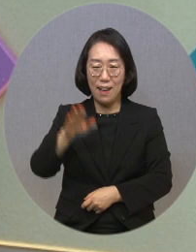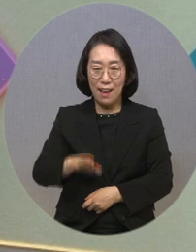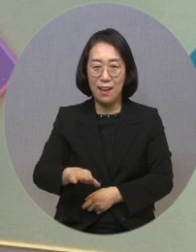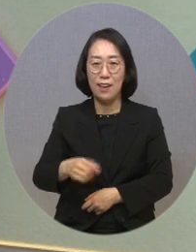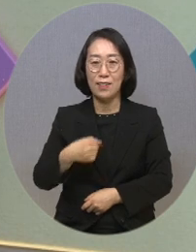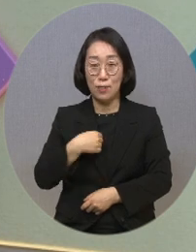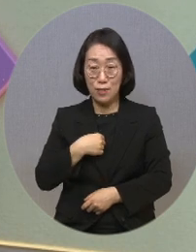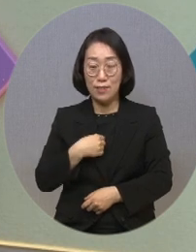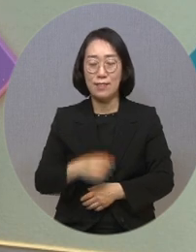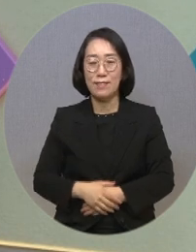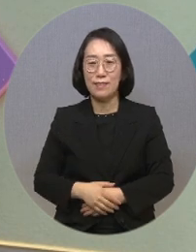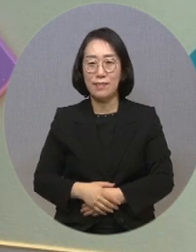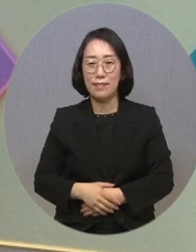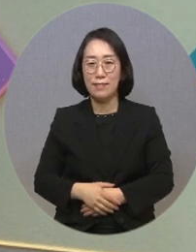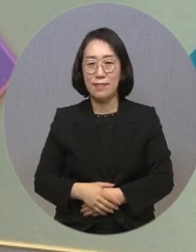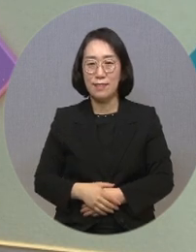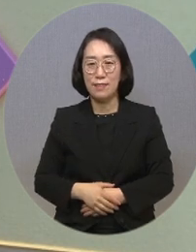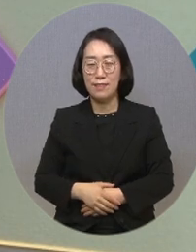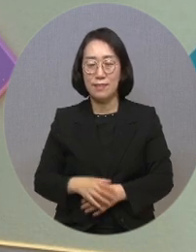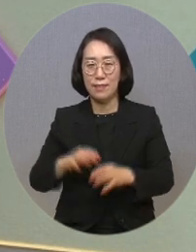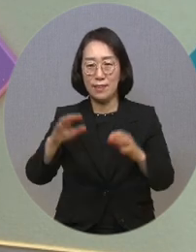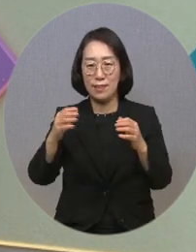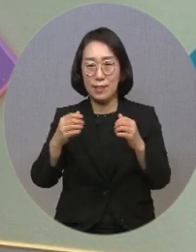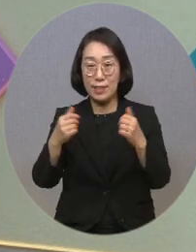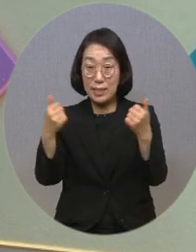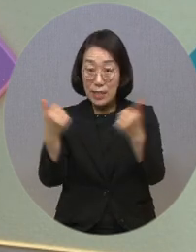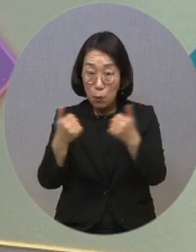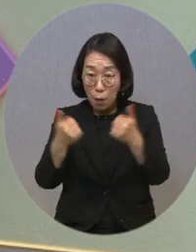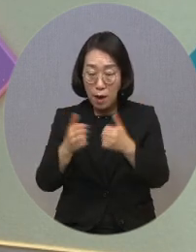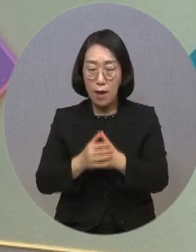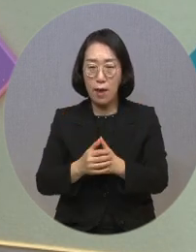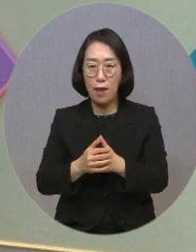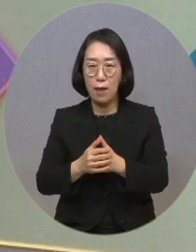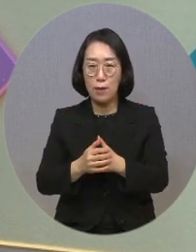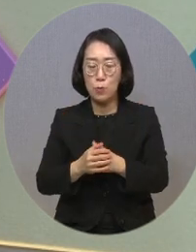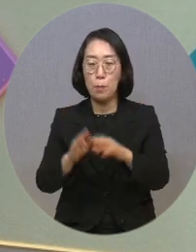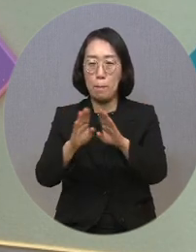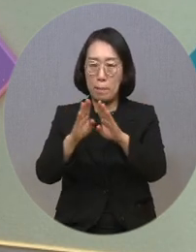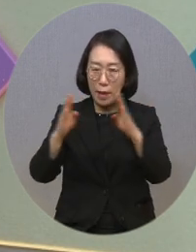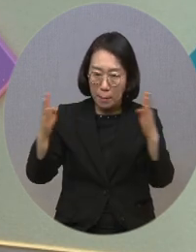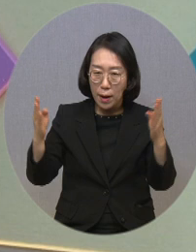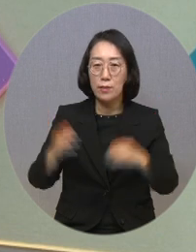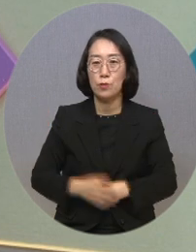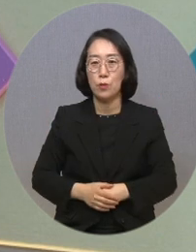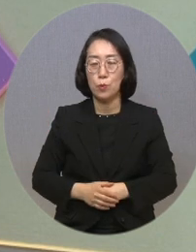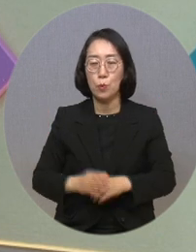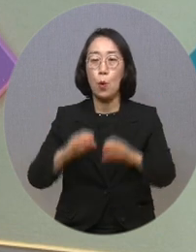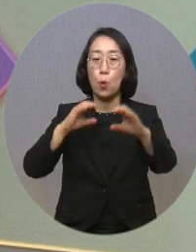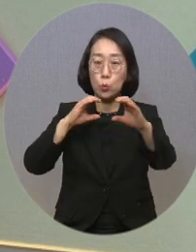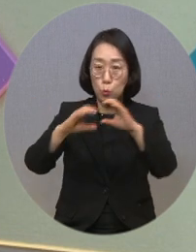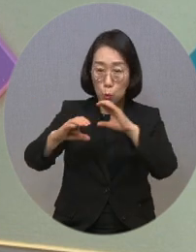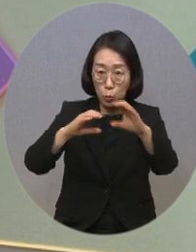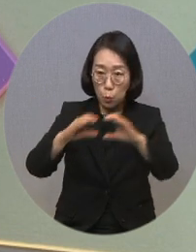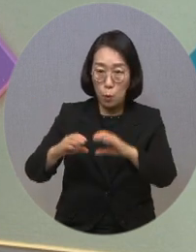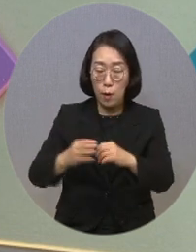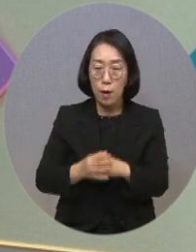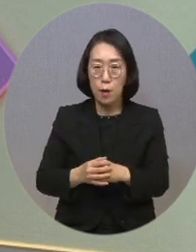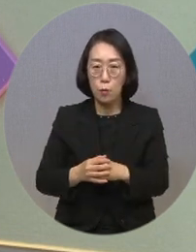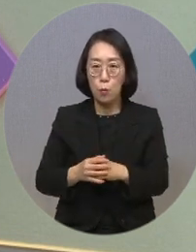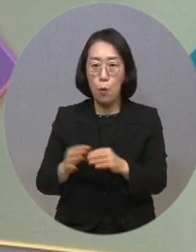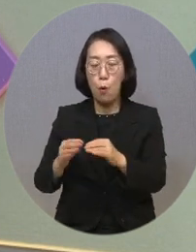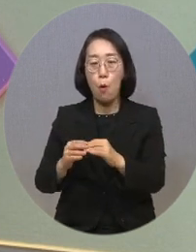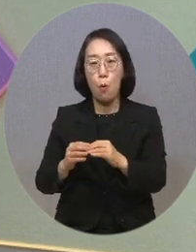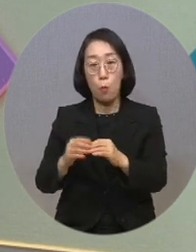저는 열린 의회를 표방하고 있고 여수시 의회가 소통하고 공감하는